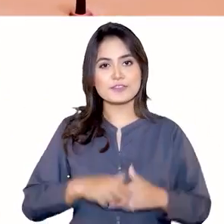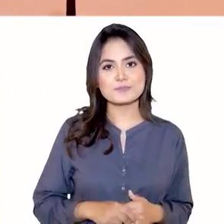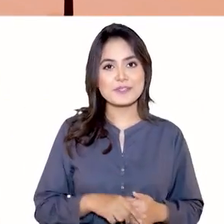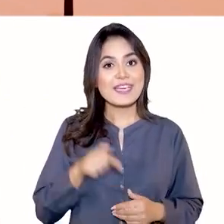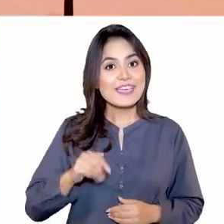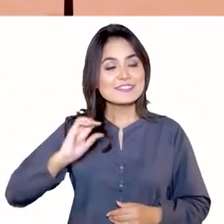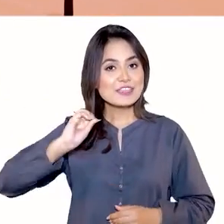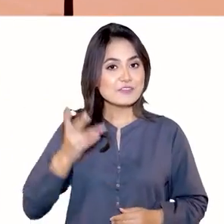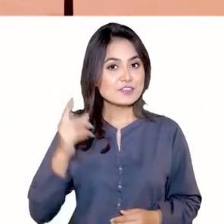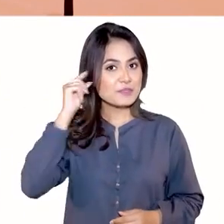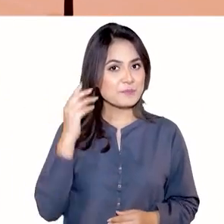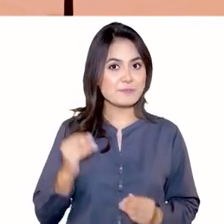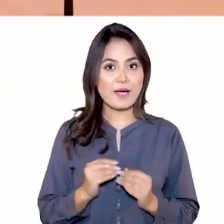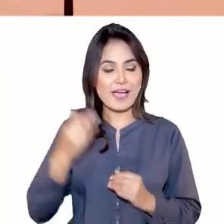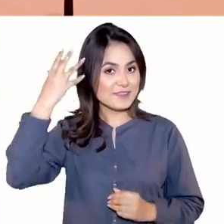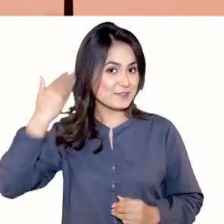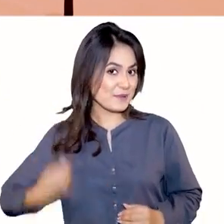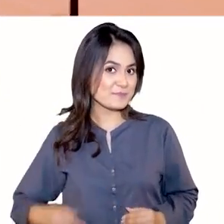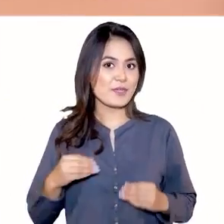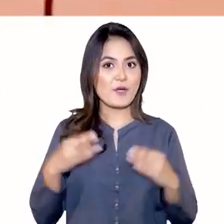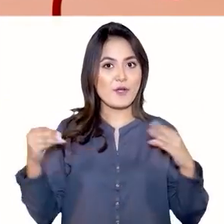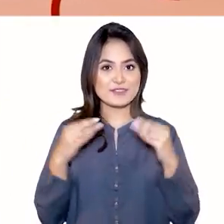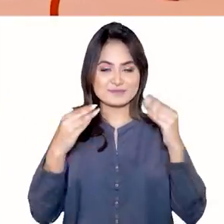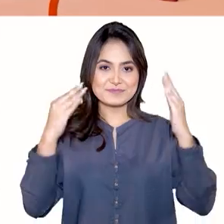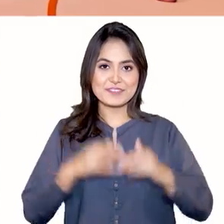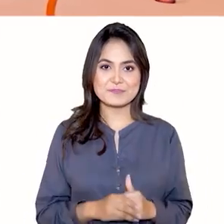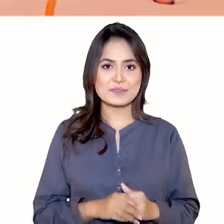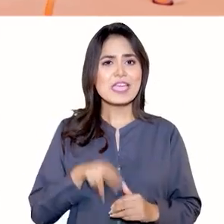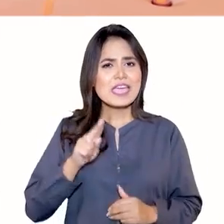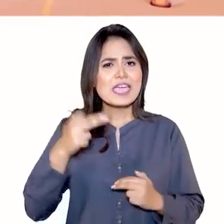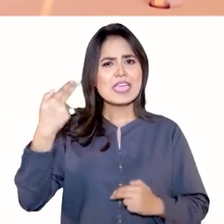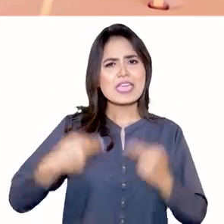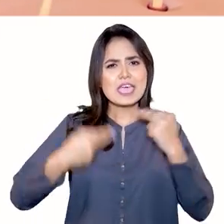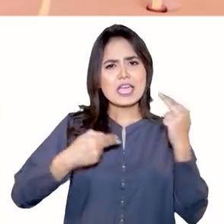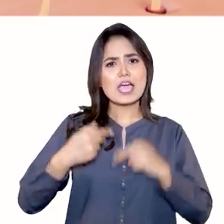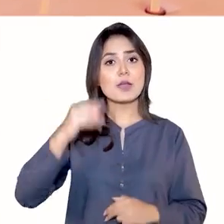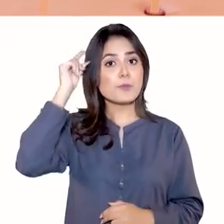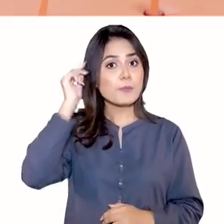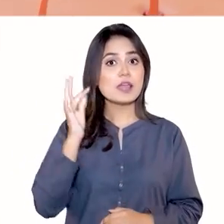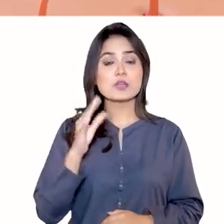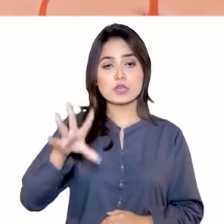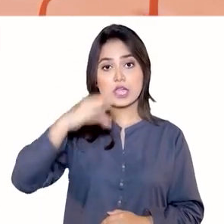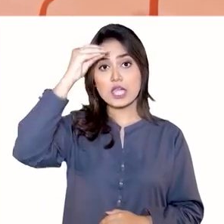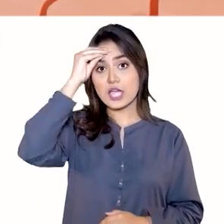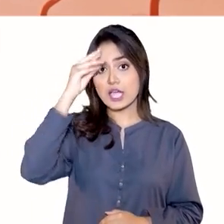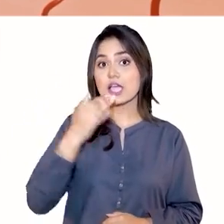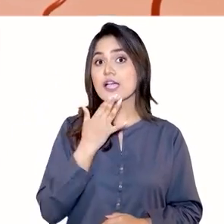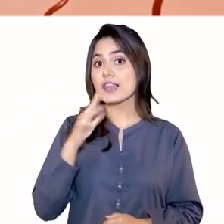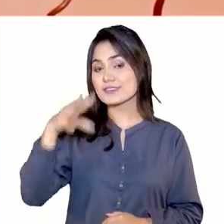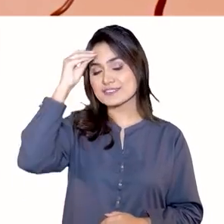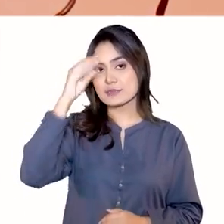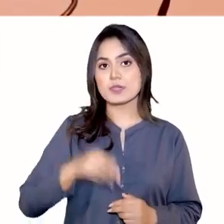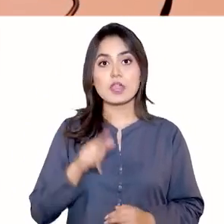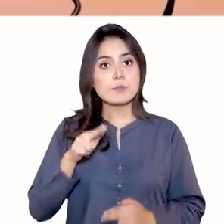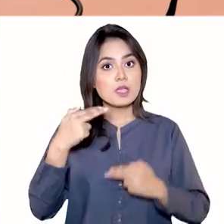सकते हैं, जिससे बाल लंबे और घने हो जाते हैं। मेलानोसाइट्स बालों के रंग के जिम्मेदार होते हैं। इन पर भी हार्मोन्स का असर